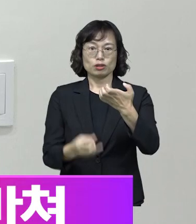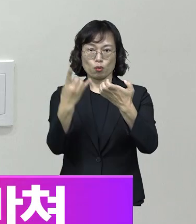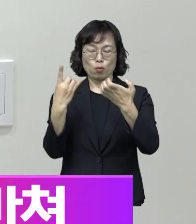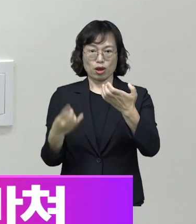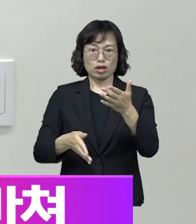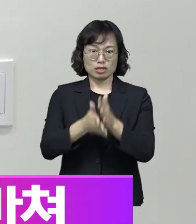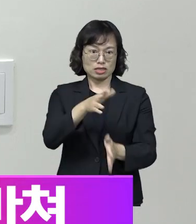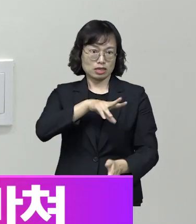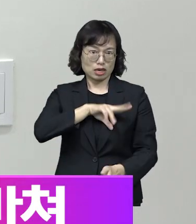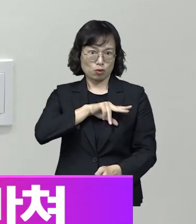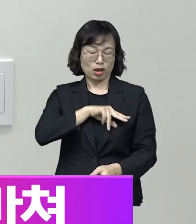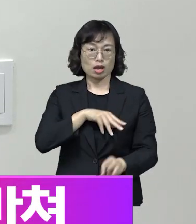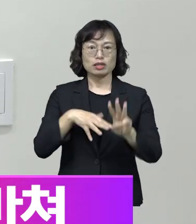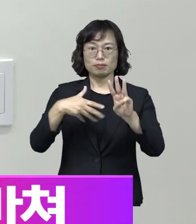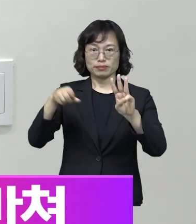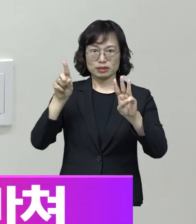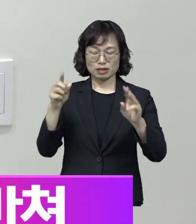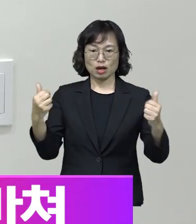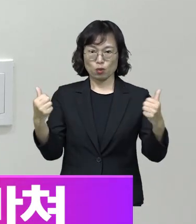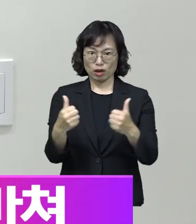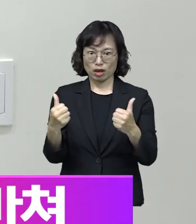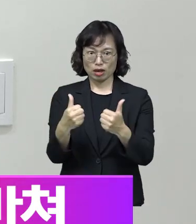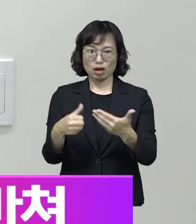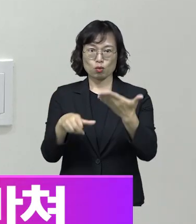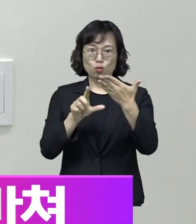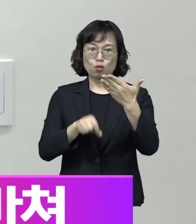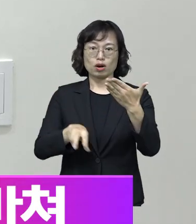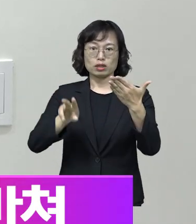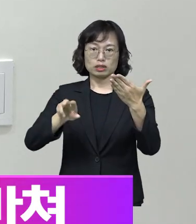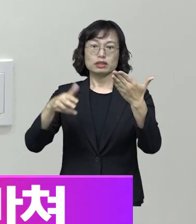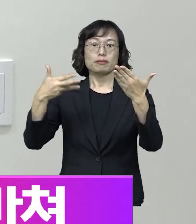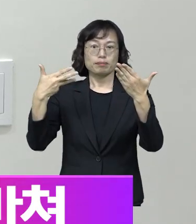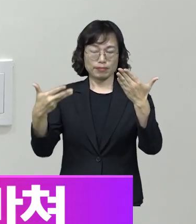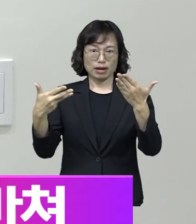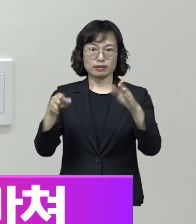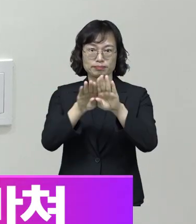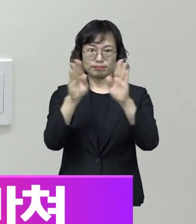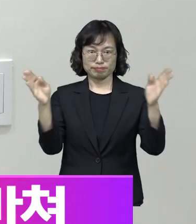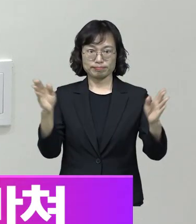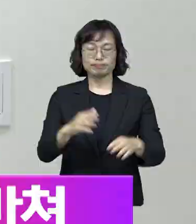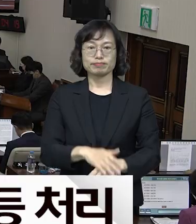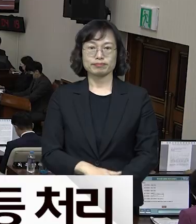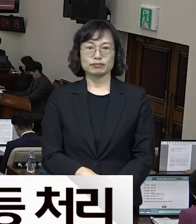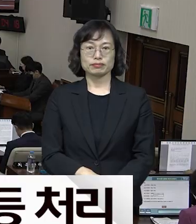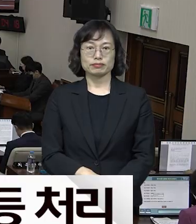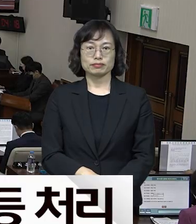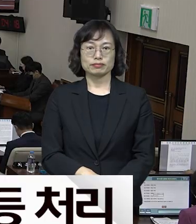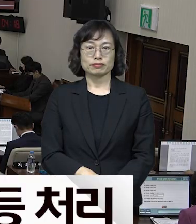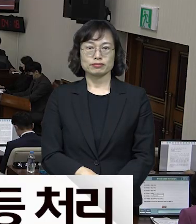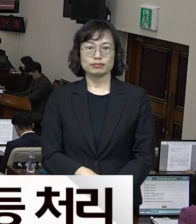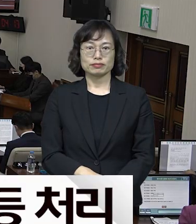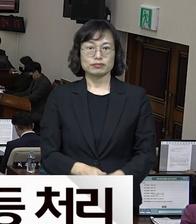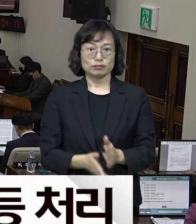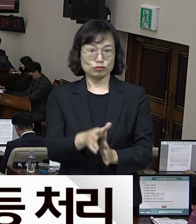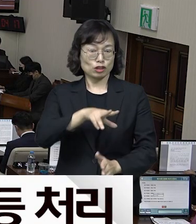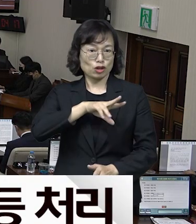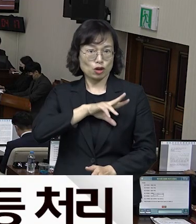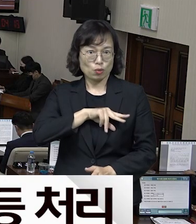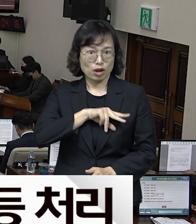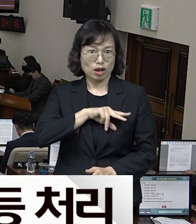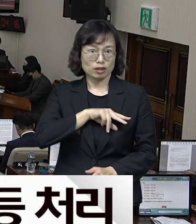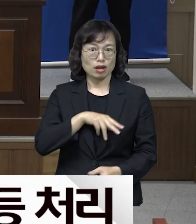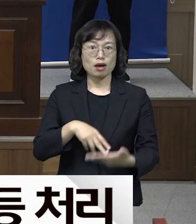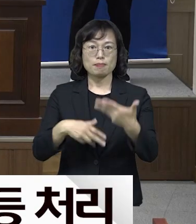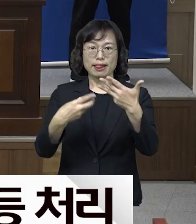제190회 양산시의회 제1차 정례회 3차 본회의가 지난 9월 28일 열렸습니다. 의회는 제8대